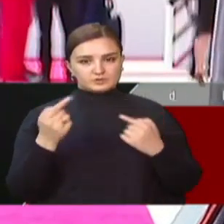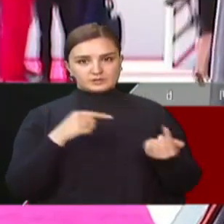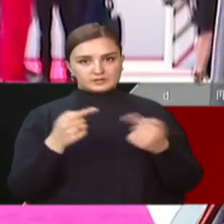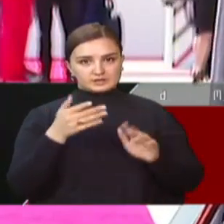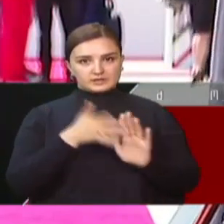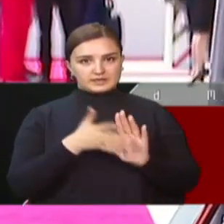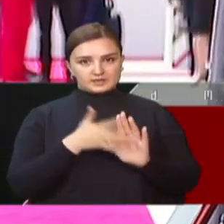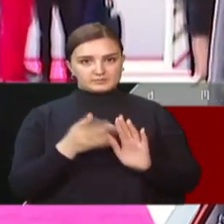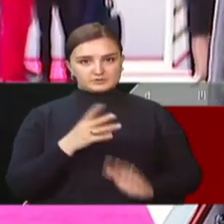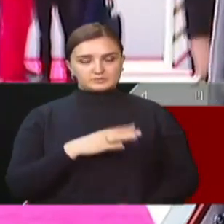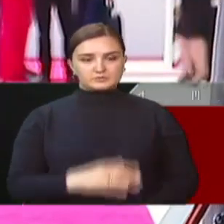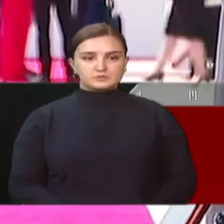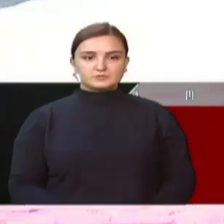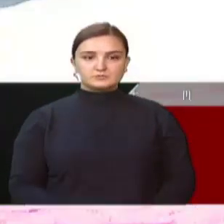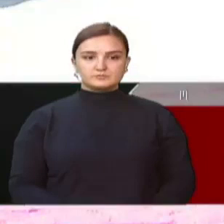გაგებაზე დაფუძნებული